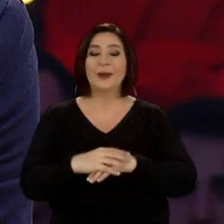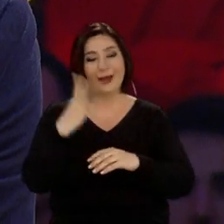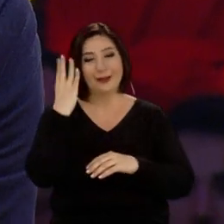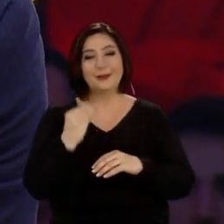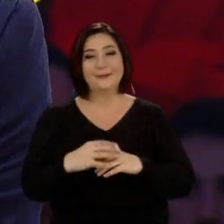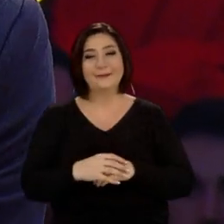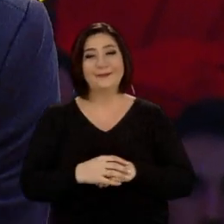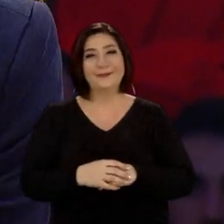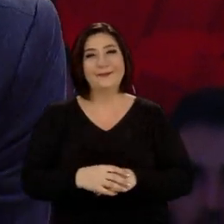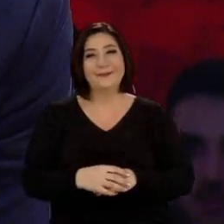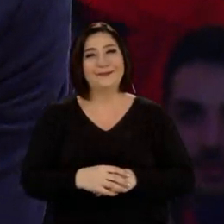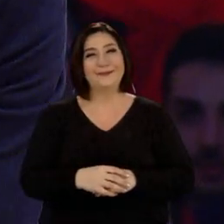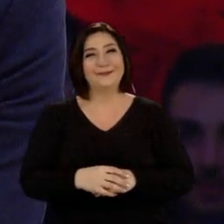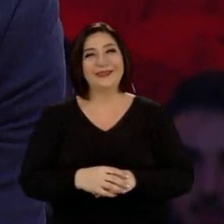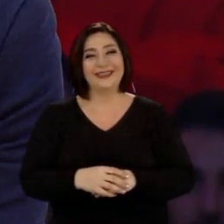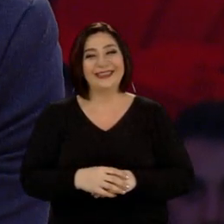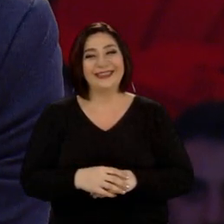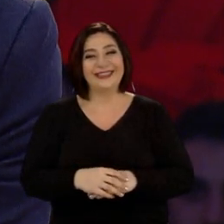Anladım.